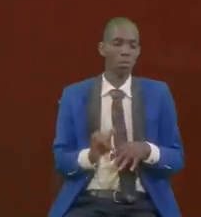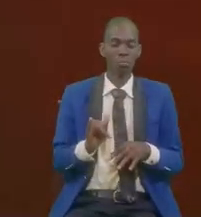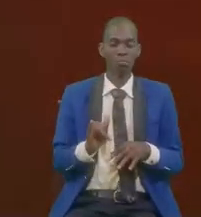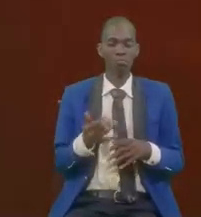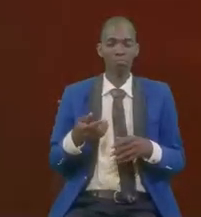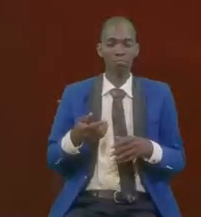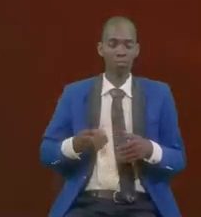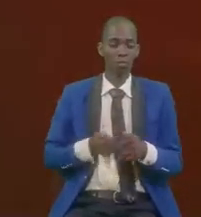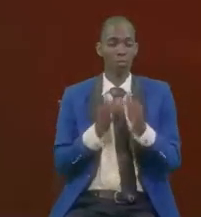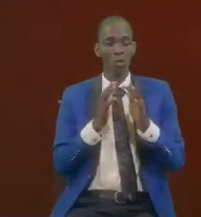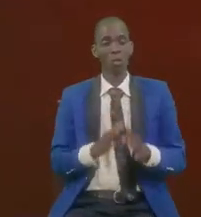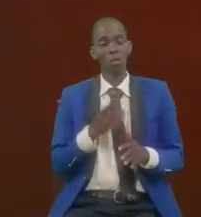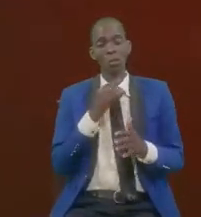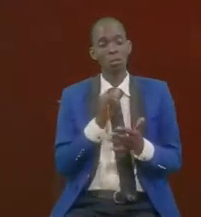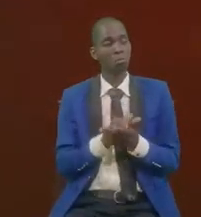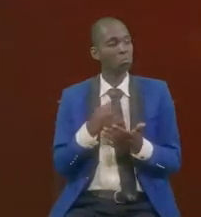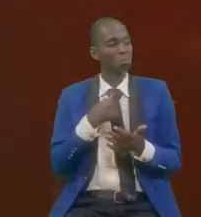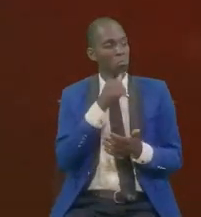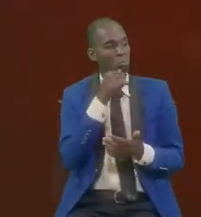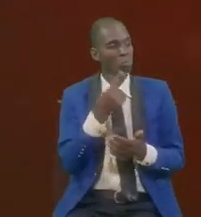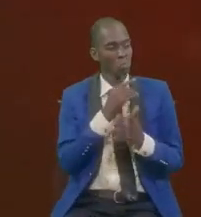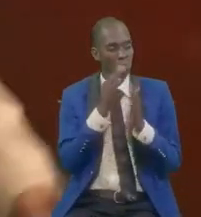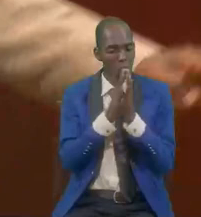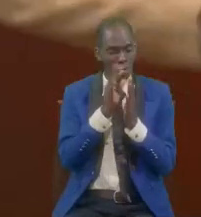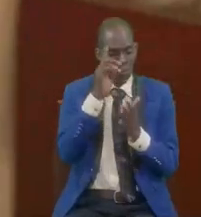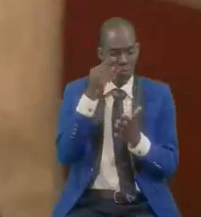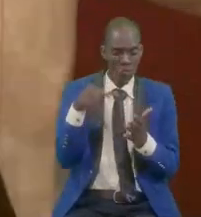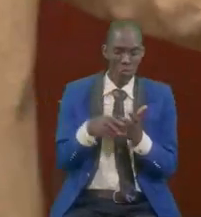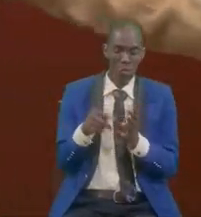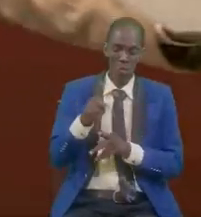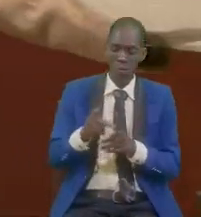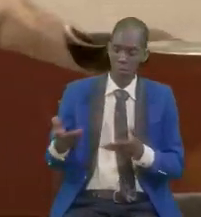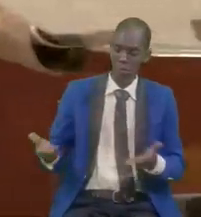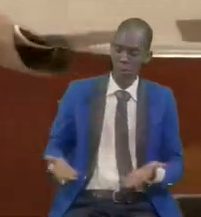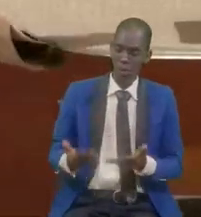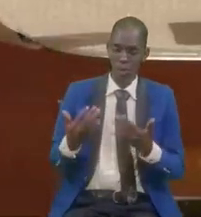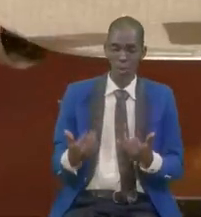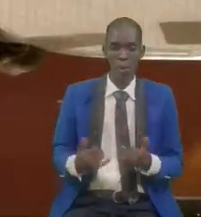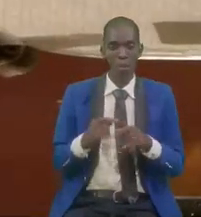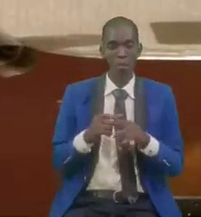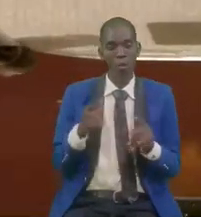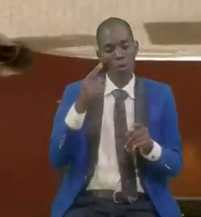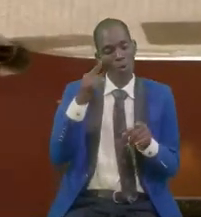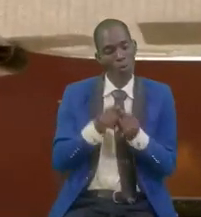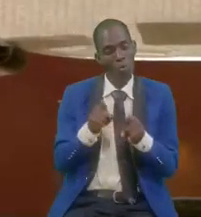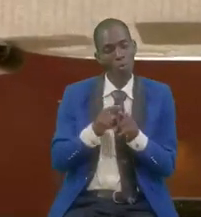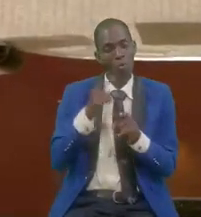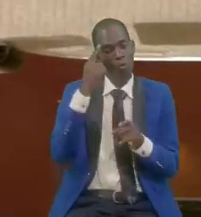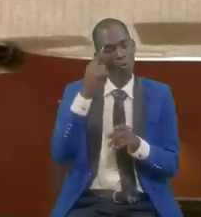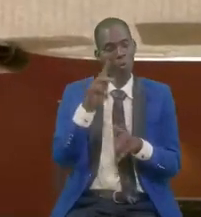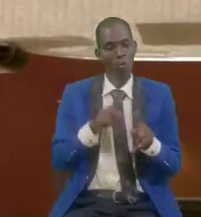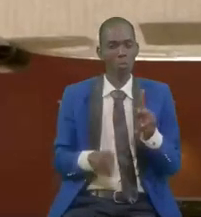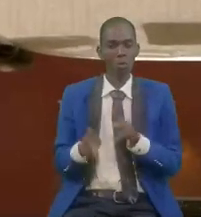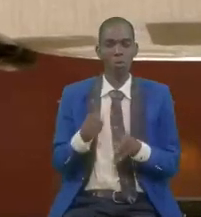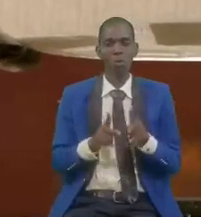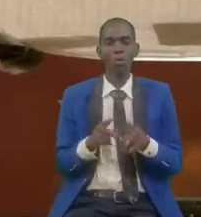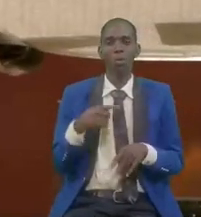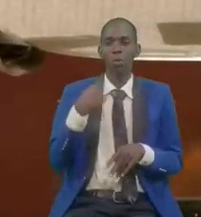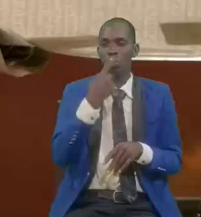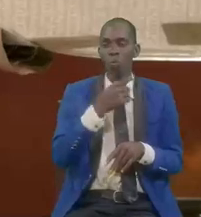les premiers apôtres. Il dit que je ne prie pas seulement pour ceux qui sont en ma présence, mais pour eux